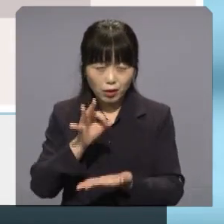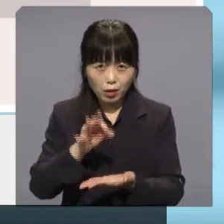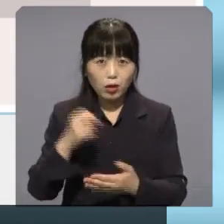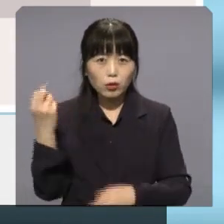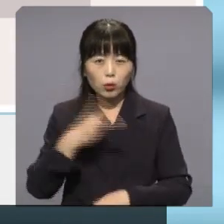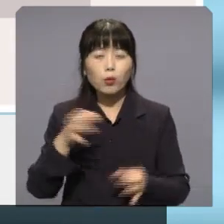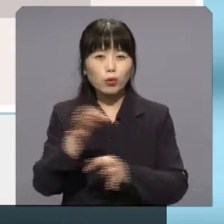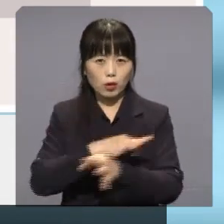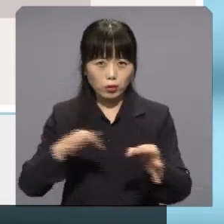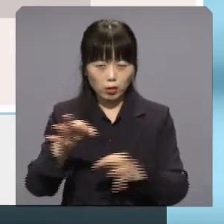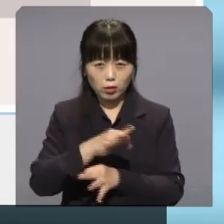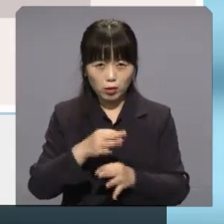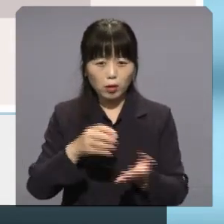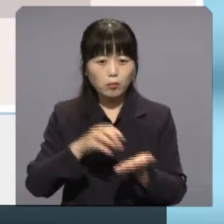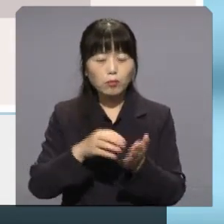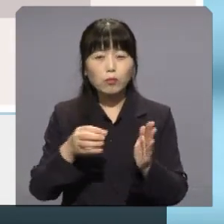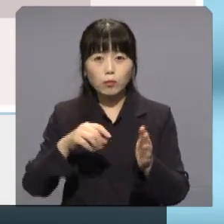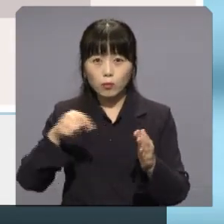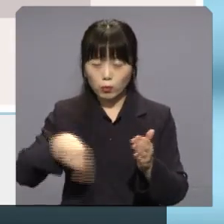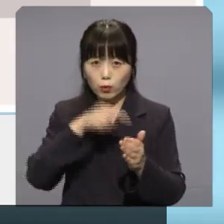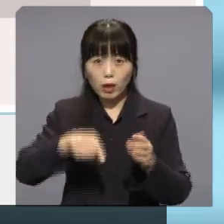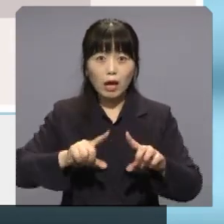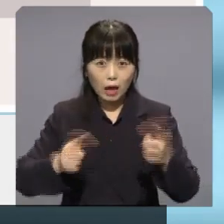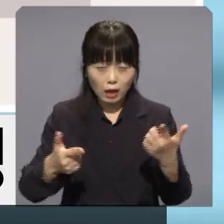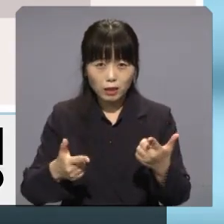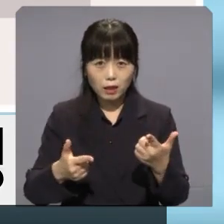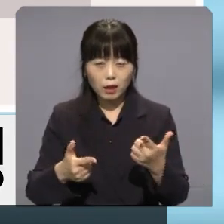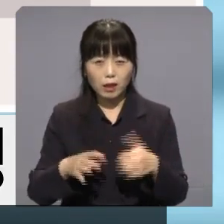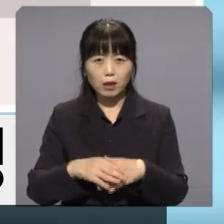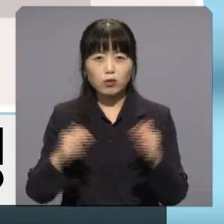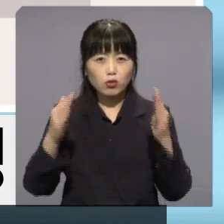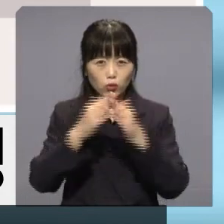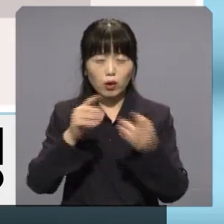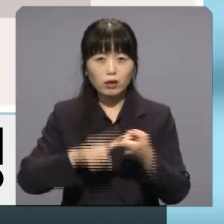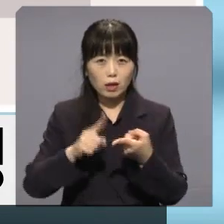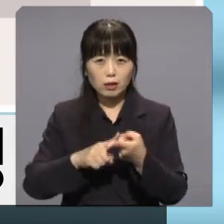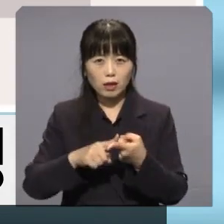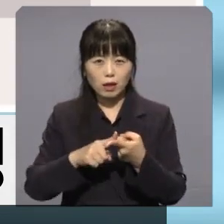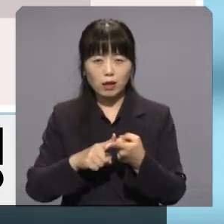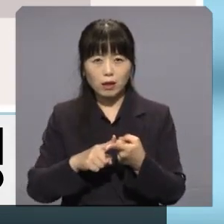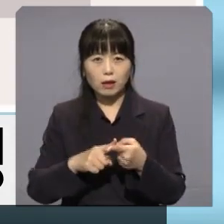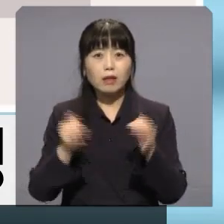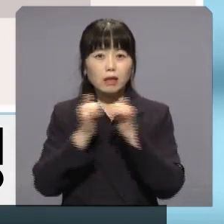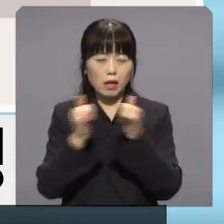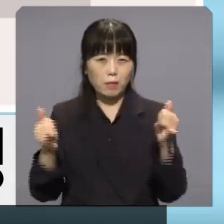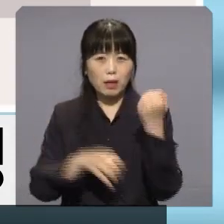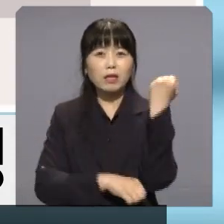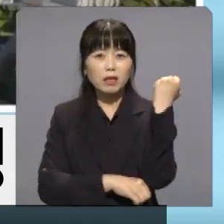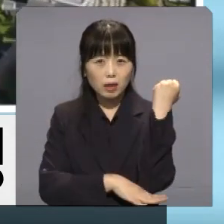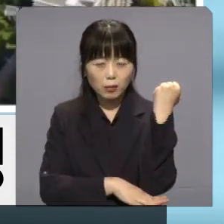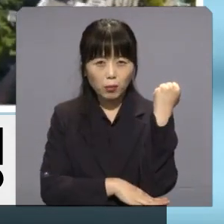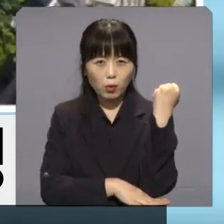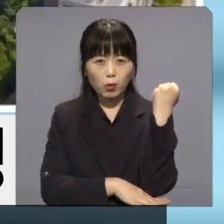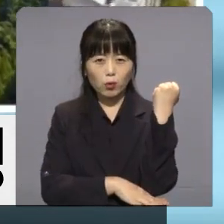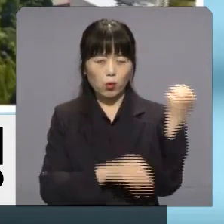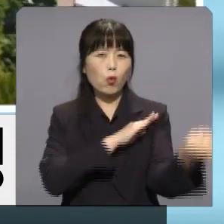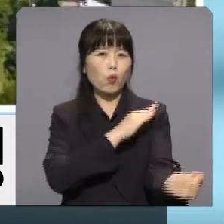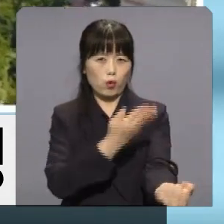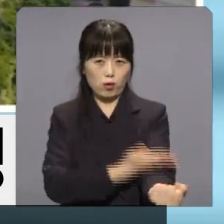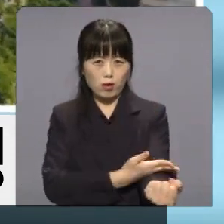경제적인 부분이 아니라 사실 죽어 라는 것을 우리가 이 인간의 기본 뭐 사실 권리